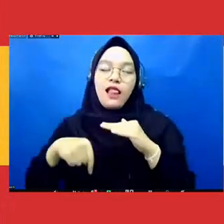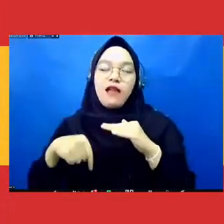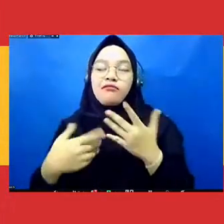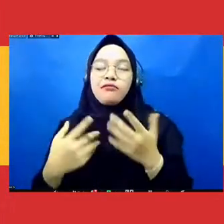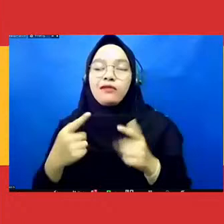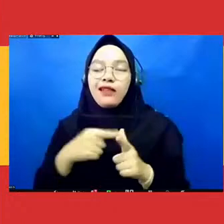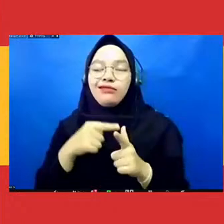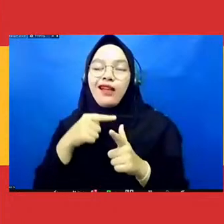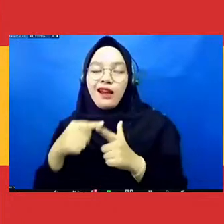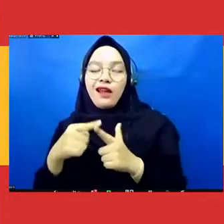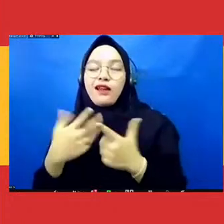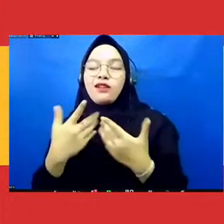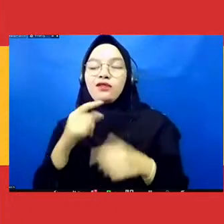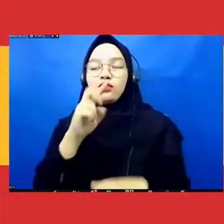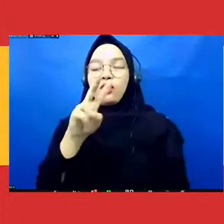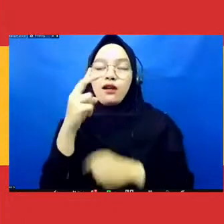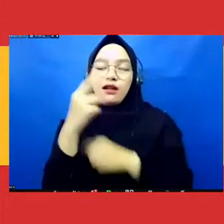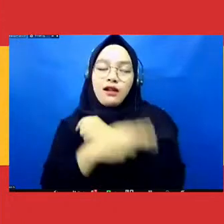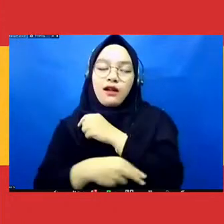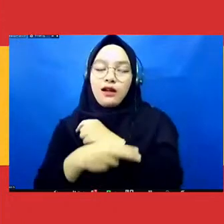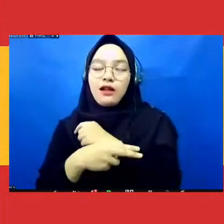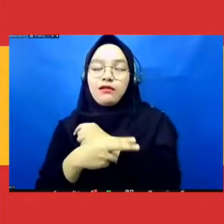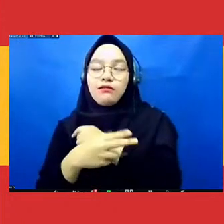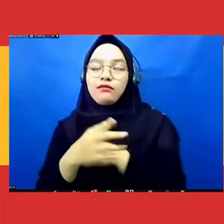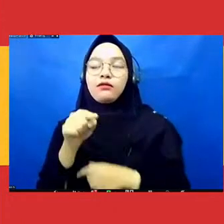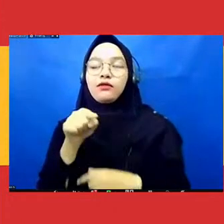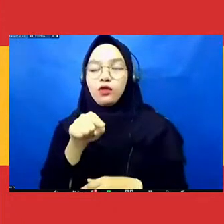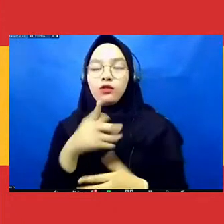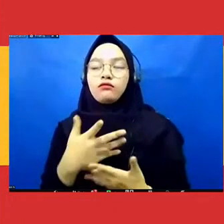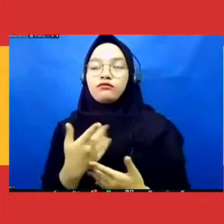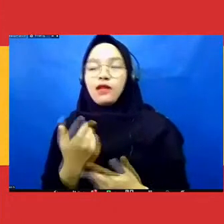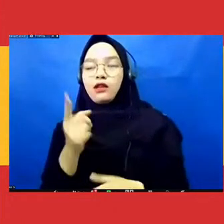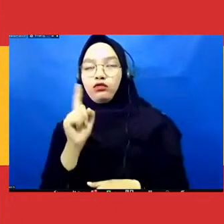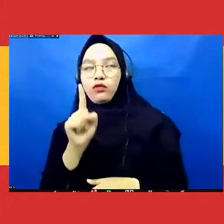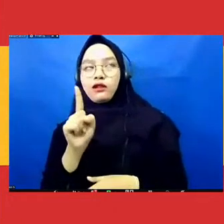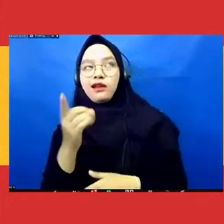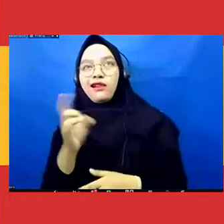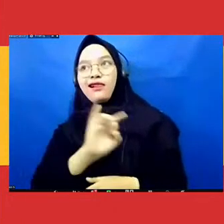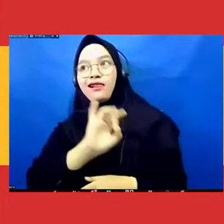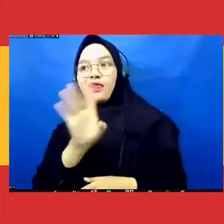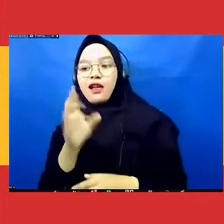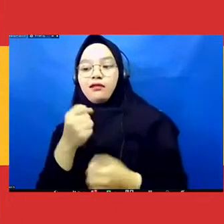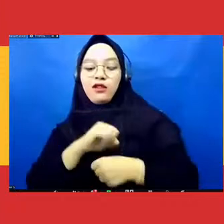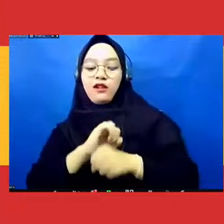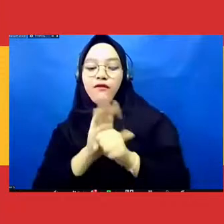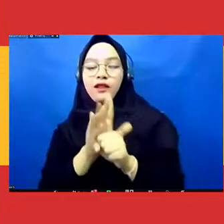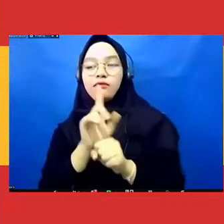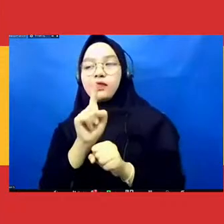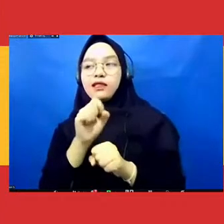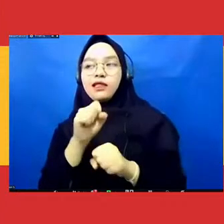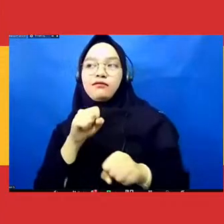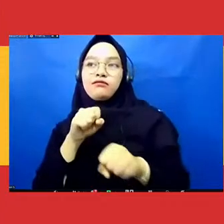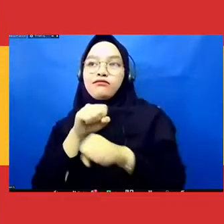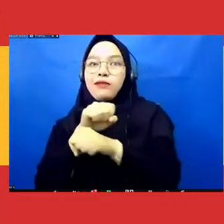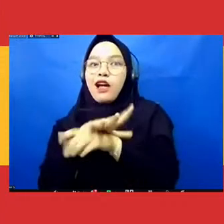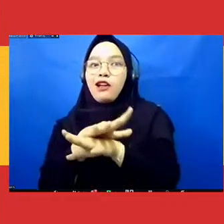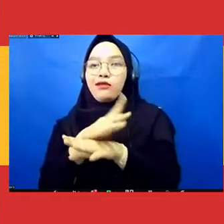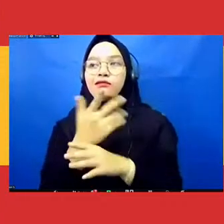oleh pandemi COVID-19, misalnya jika terkait dengan pendanaan, kemudian